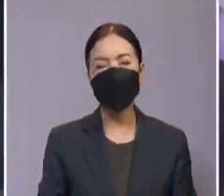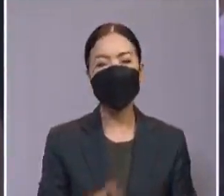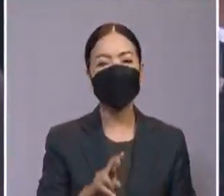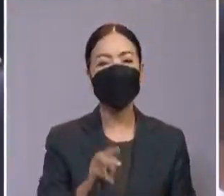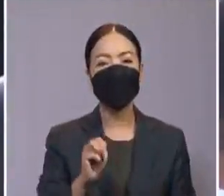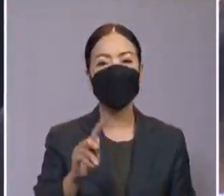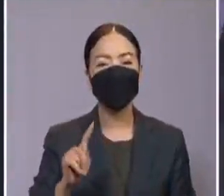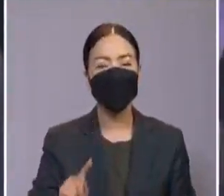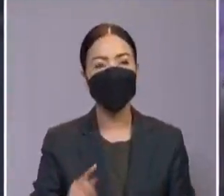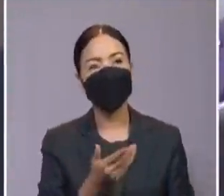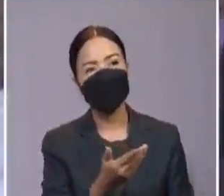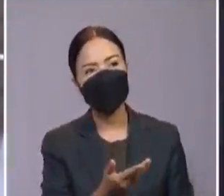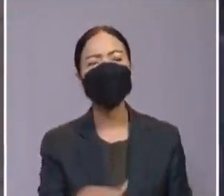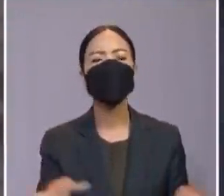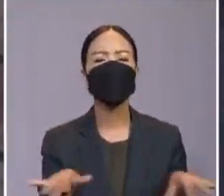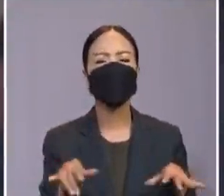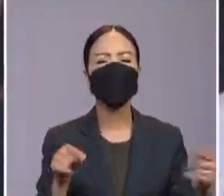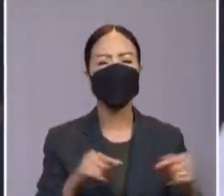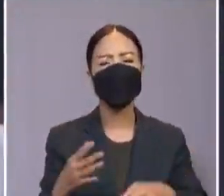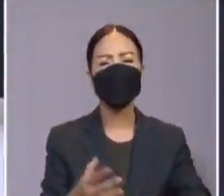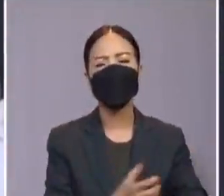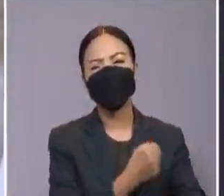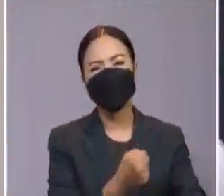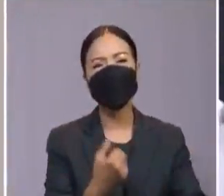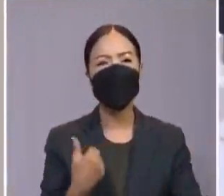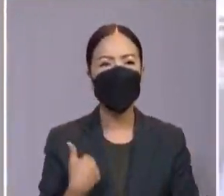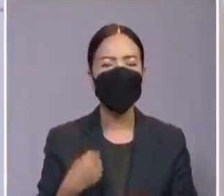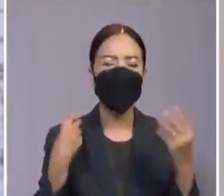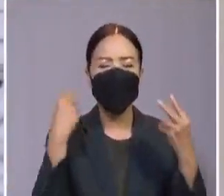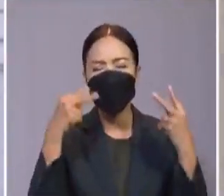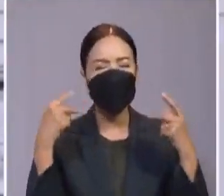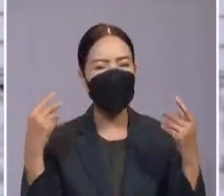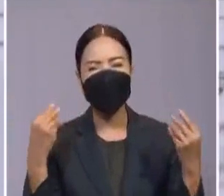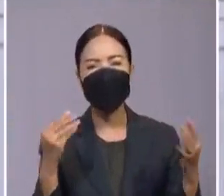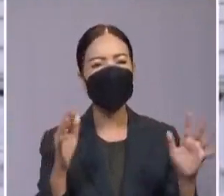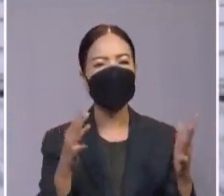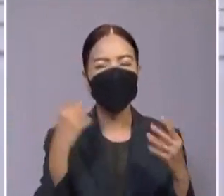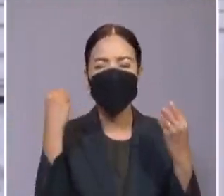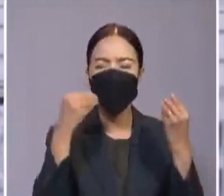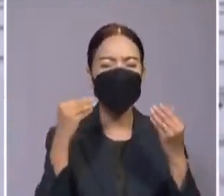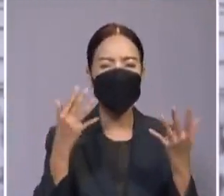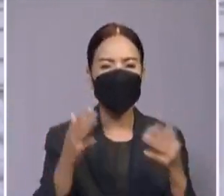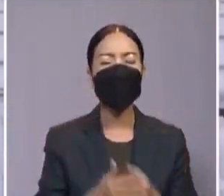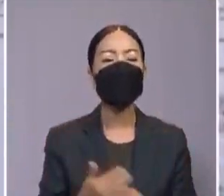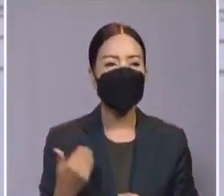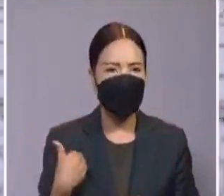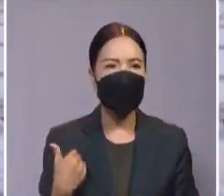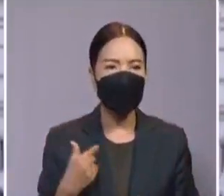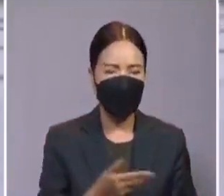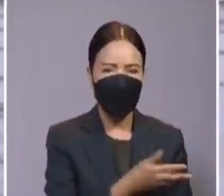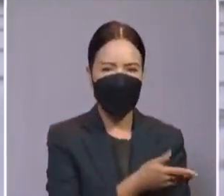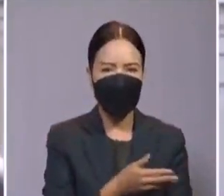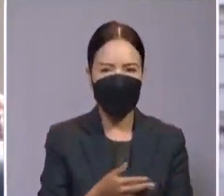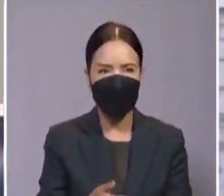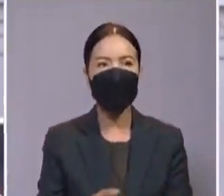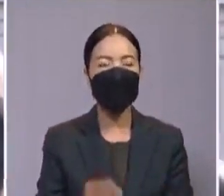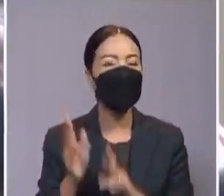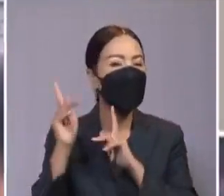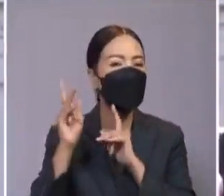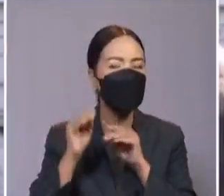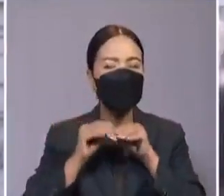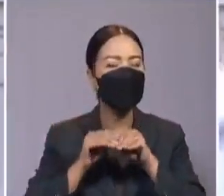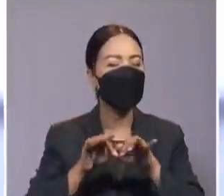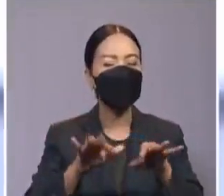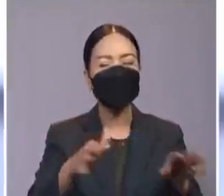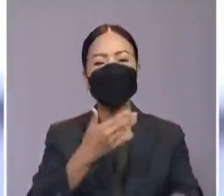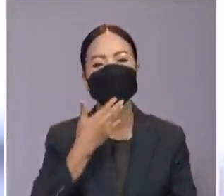รัฐมนตรีมองว่าเป็นธรรมดาทางการเมืองนะคะไม่น่าจะงงอะไรเพราะว่าเรื่องนี้มีปี่มีขลุ่ยมาค่ะมีการประโคมข่าวมาโดย